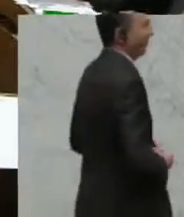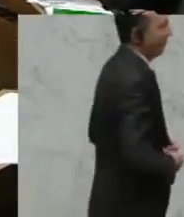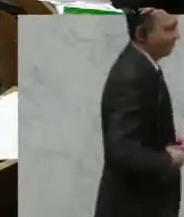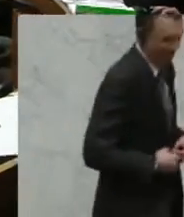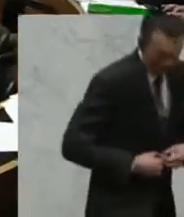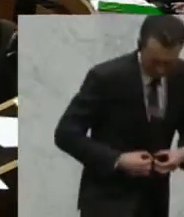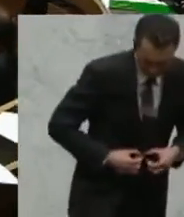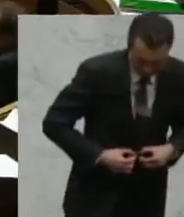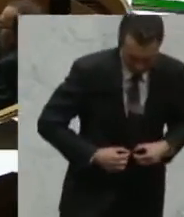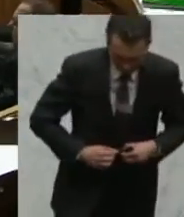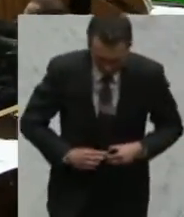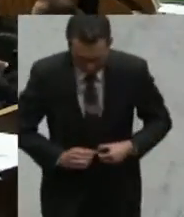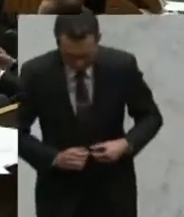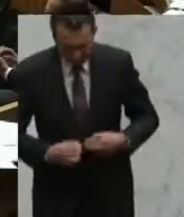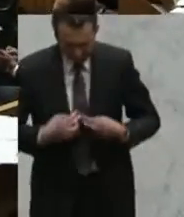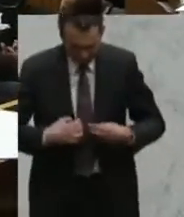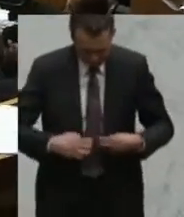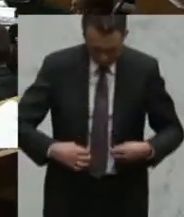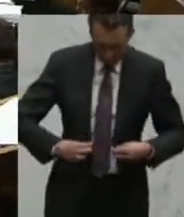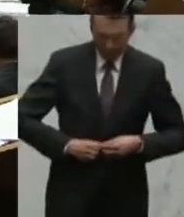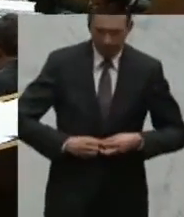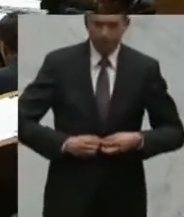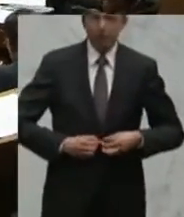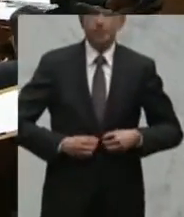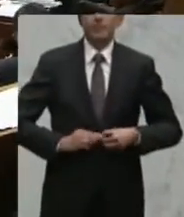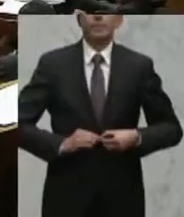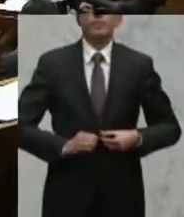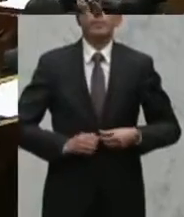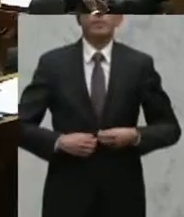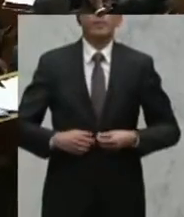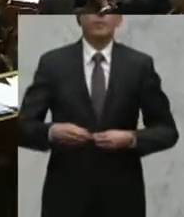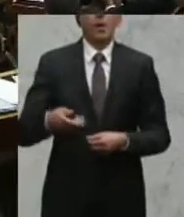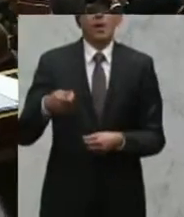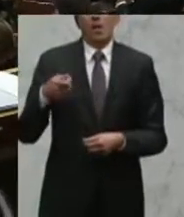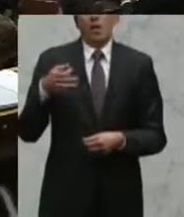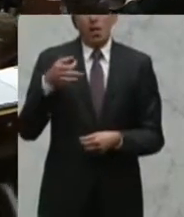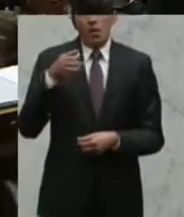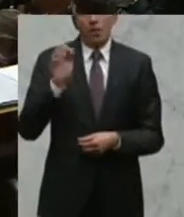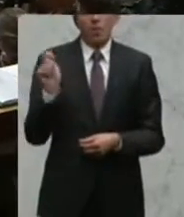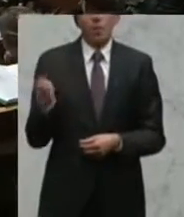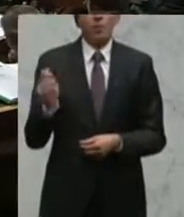Nächste Wortmeldung von der Frau Abgeordneten Doktorin Gabriela Moser.